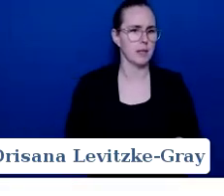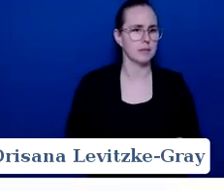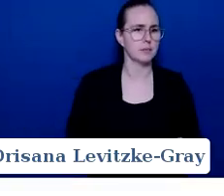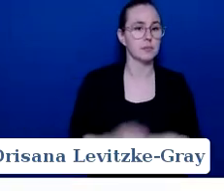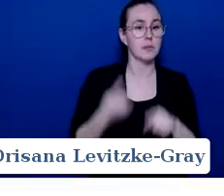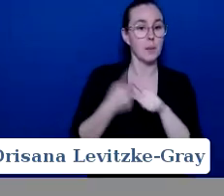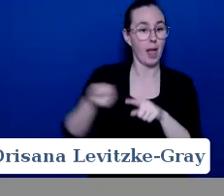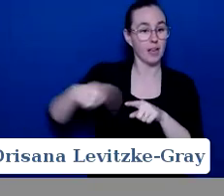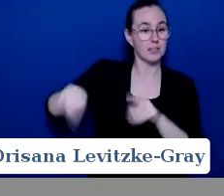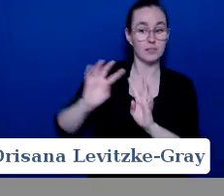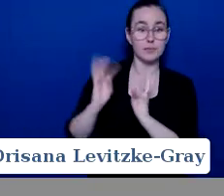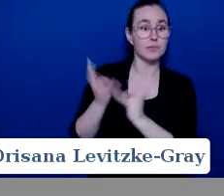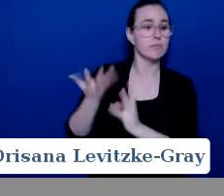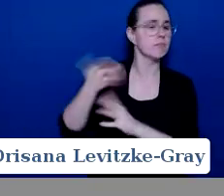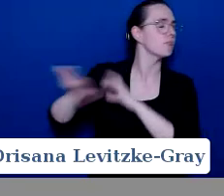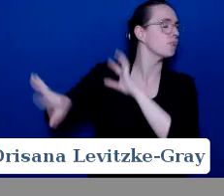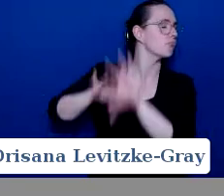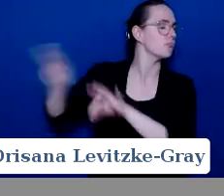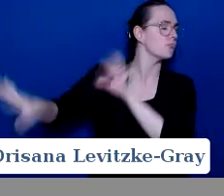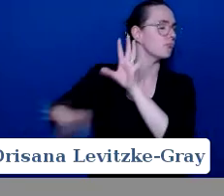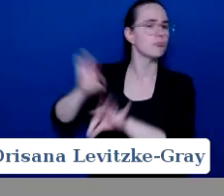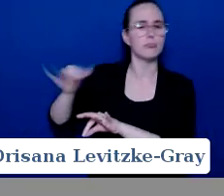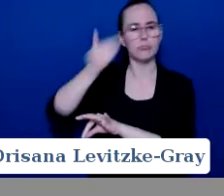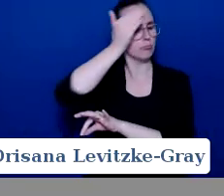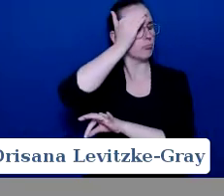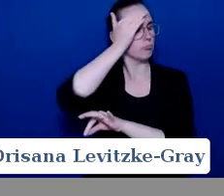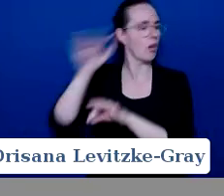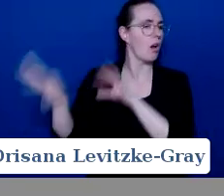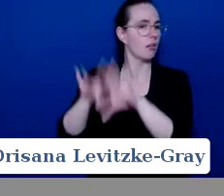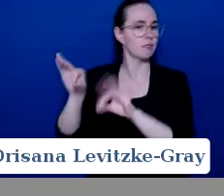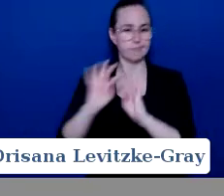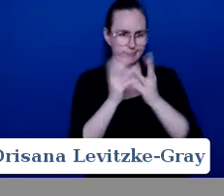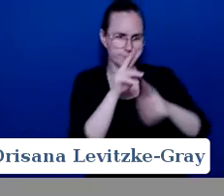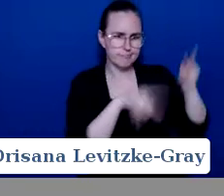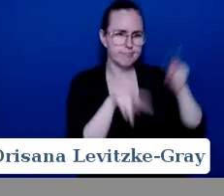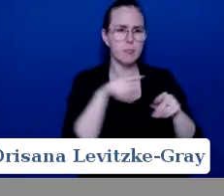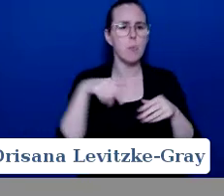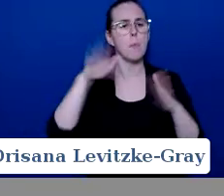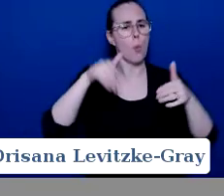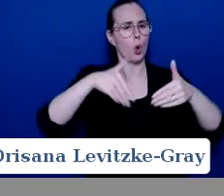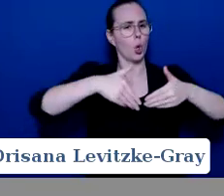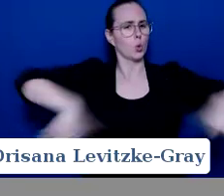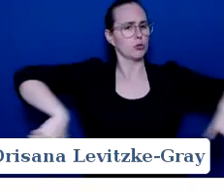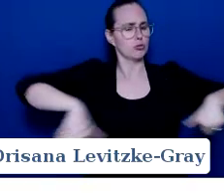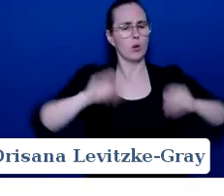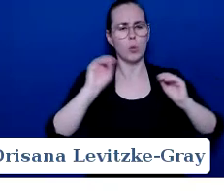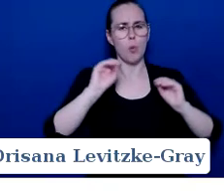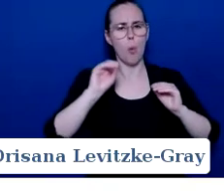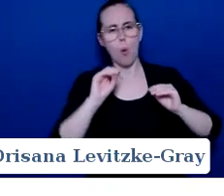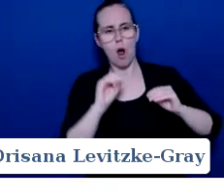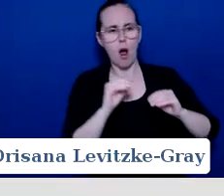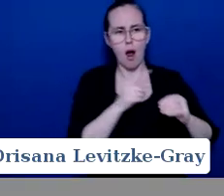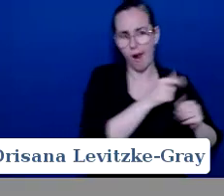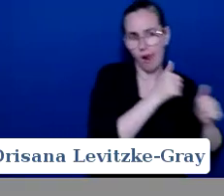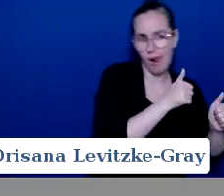նույնպես ընտրում է ինքնաշխատ եղանակով, ապահովելով անաչառություն եւ գործընթացների թափանցիկություն։ And as it was mentioned, assessment committee is